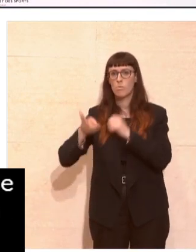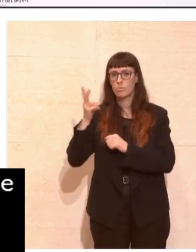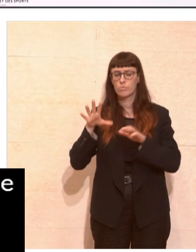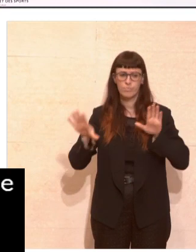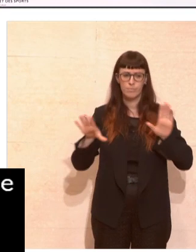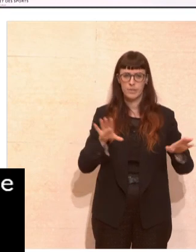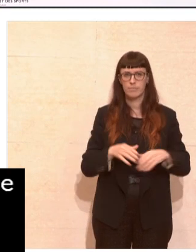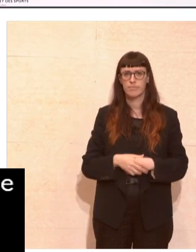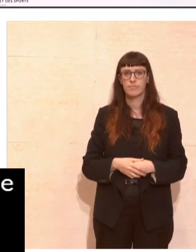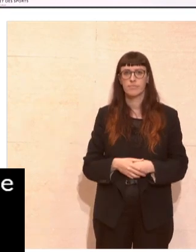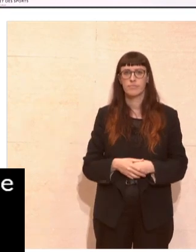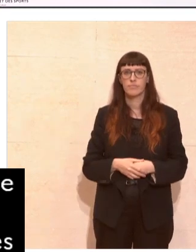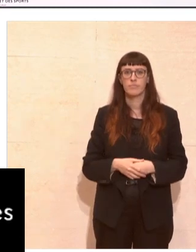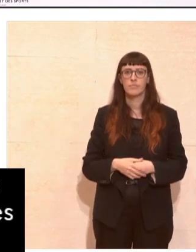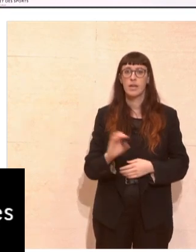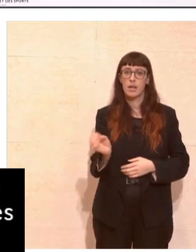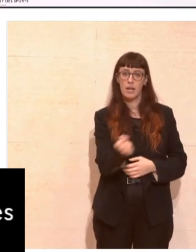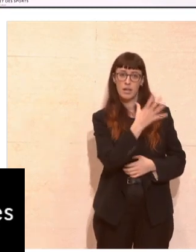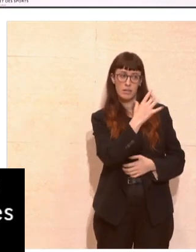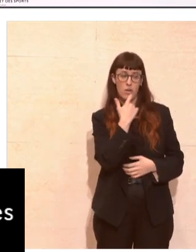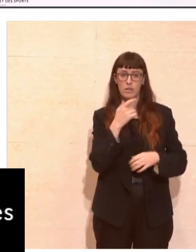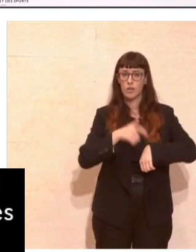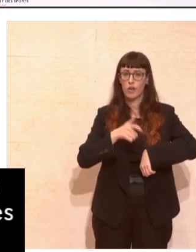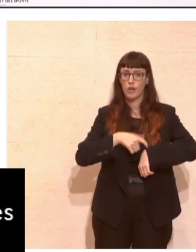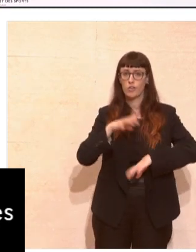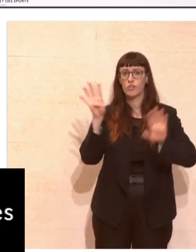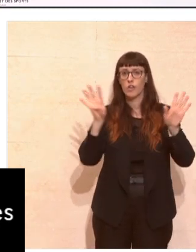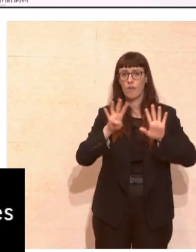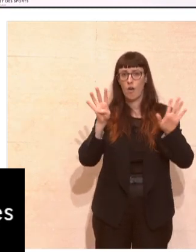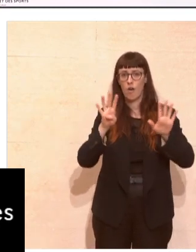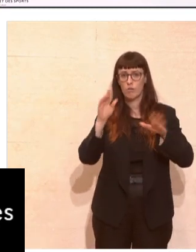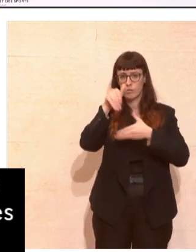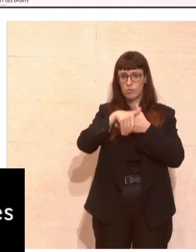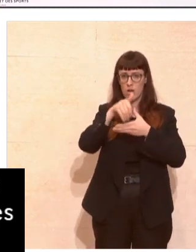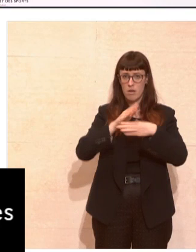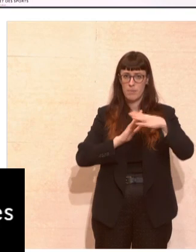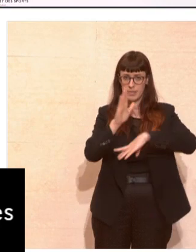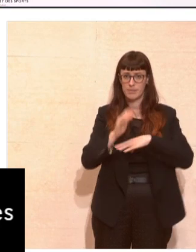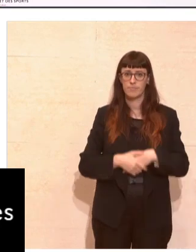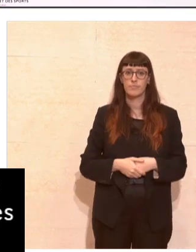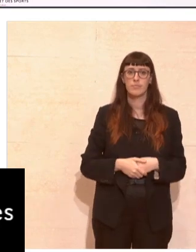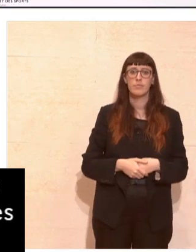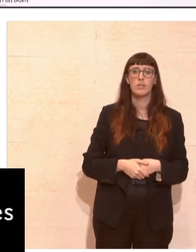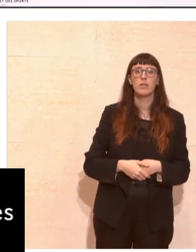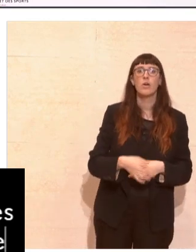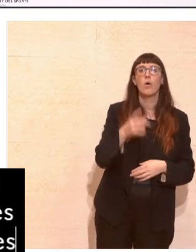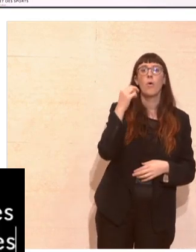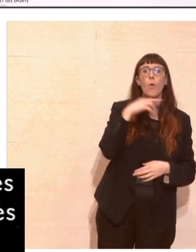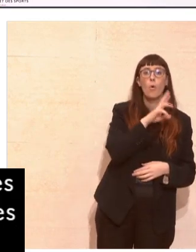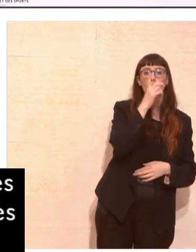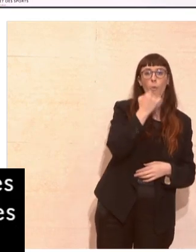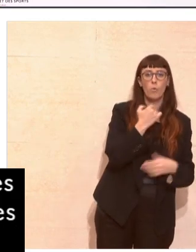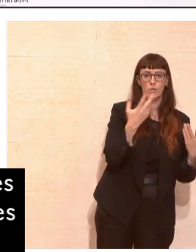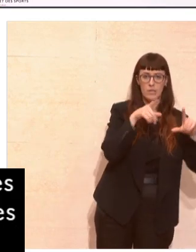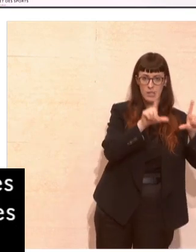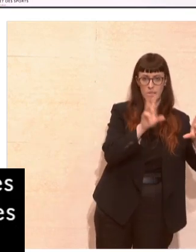fait le temps après 21h. Donc après 21h, vous voyez, et dans les tons rose et rouge, c'est les activités sur écran, et en